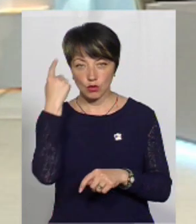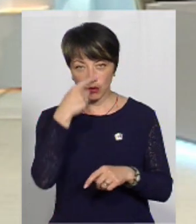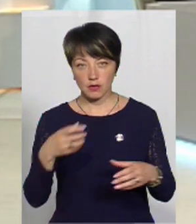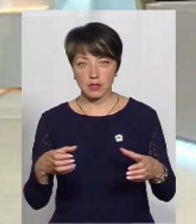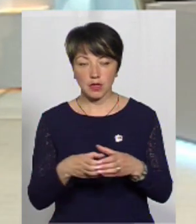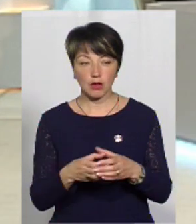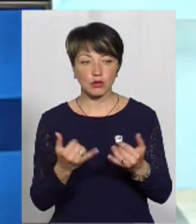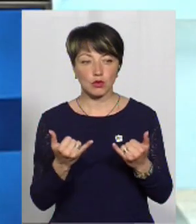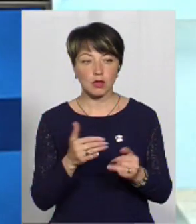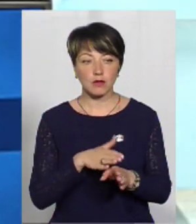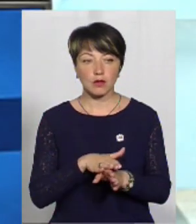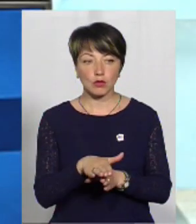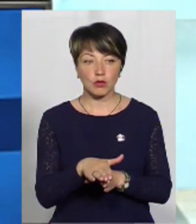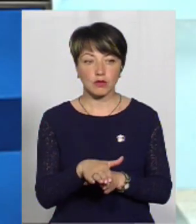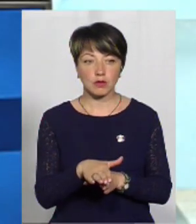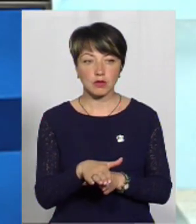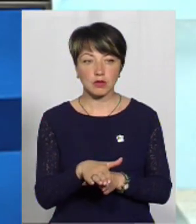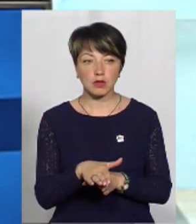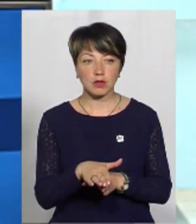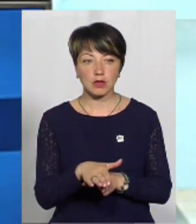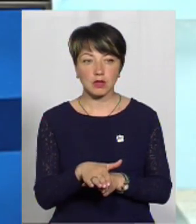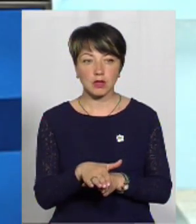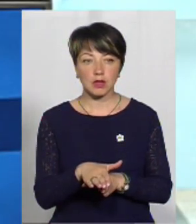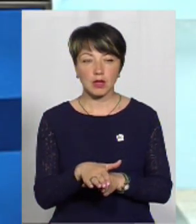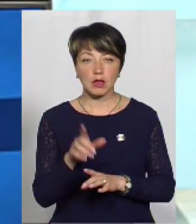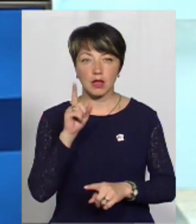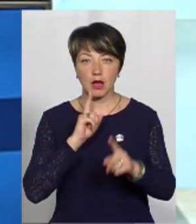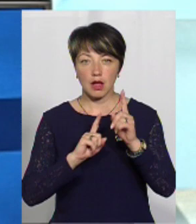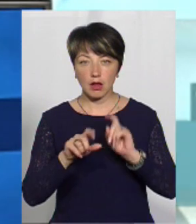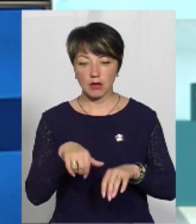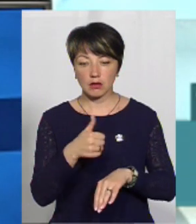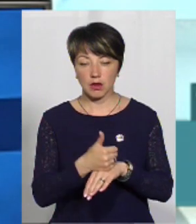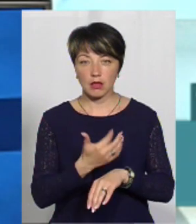Сьогодні відбувся відеоселектор під головуванням голови Національної поліції.